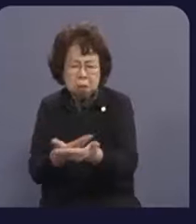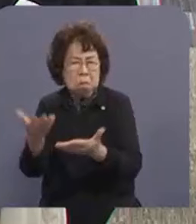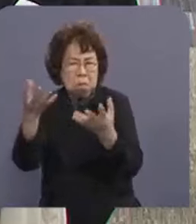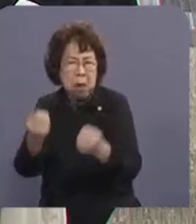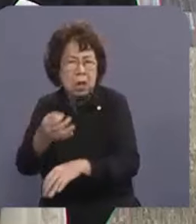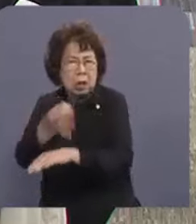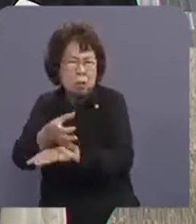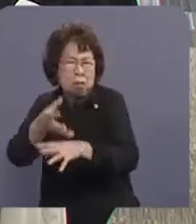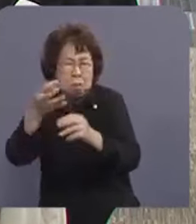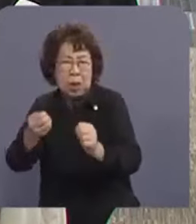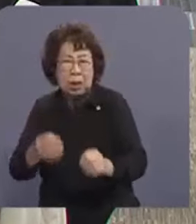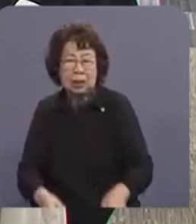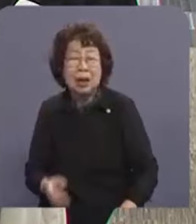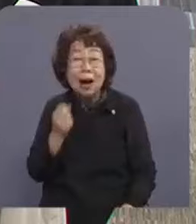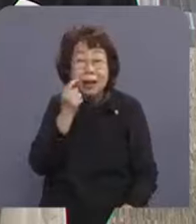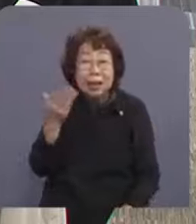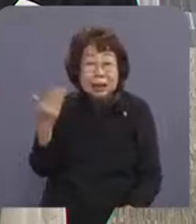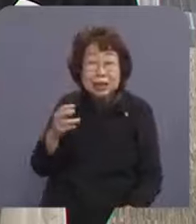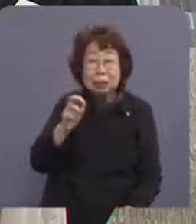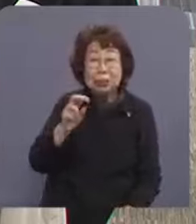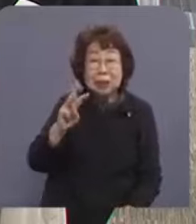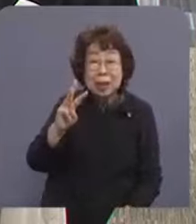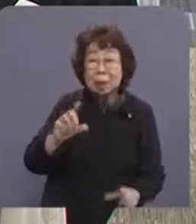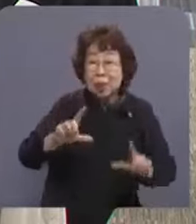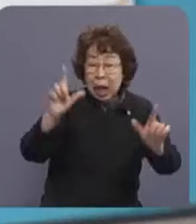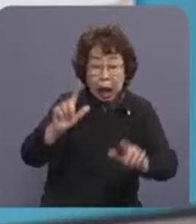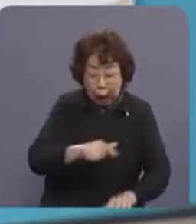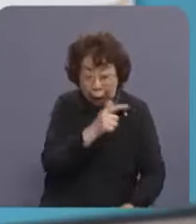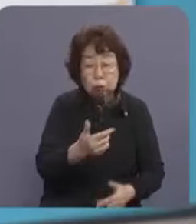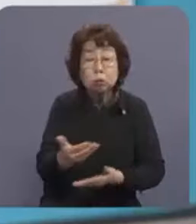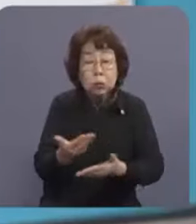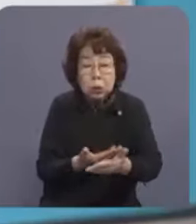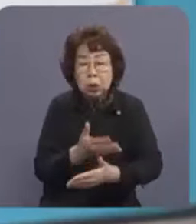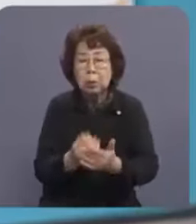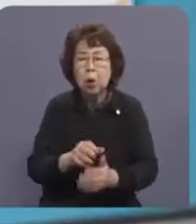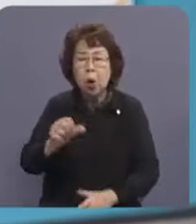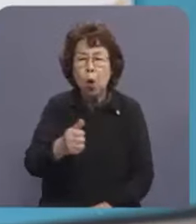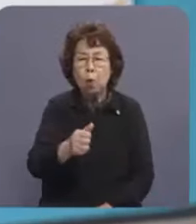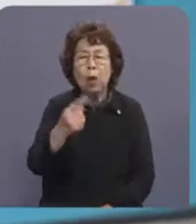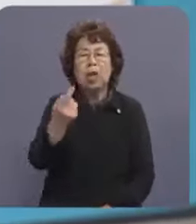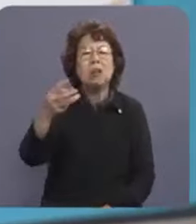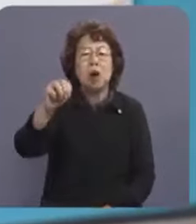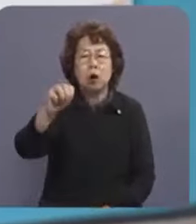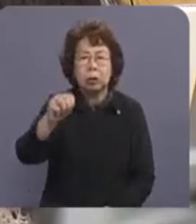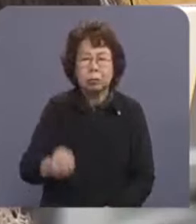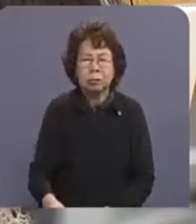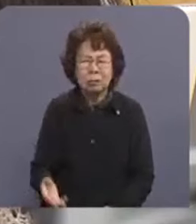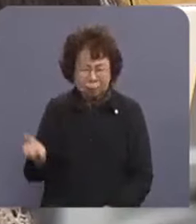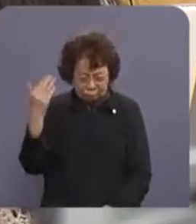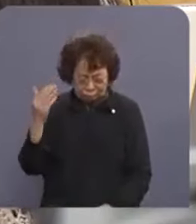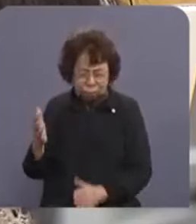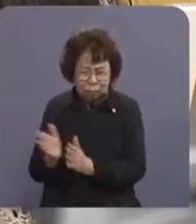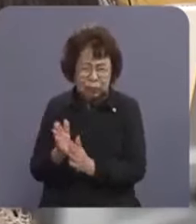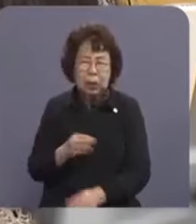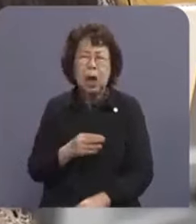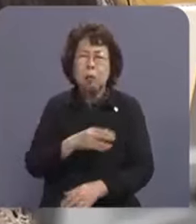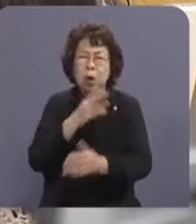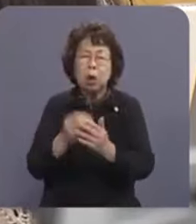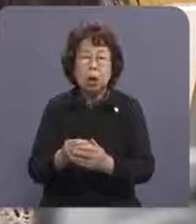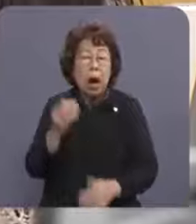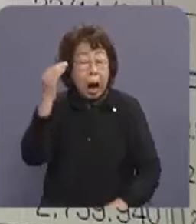증가했습니다 특히 지난달 23일엔 하루 거래대금이 501억 원으로 2014년 3월